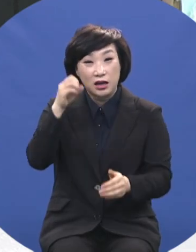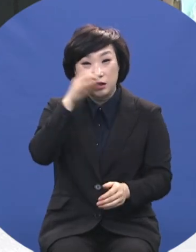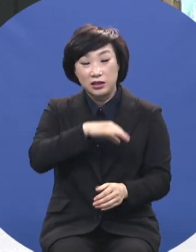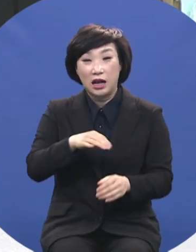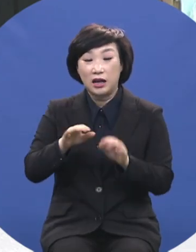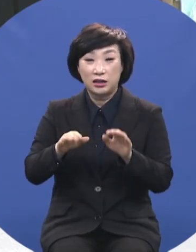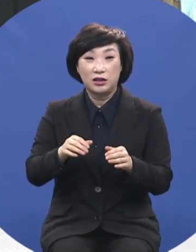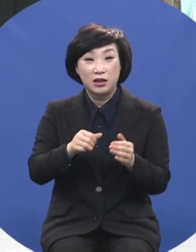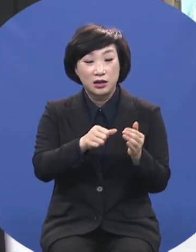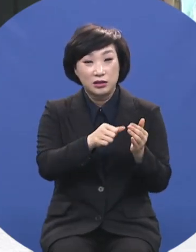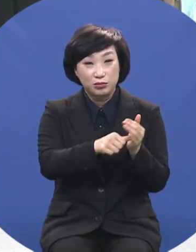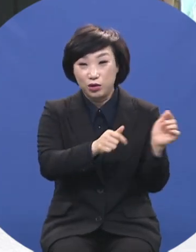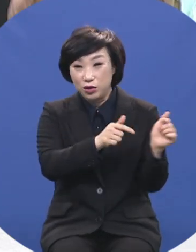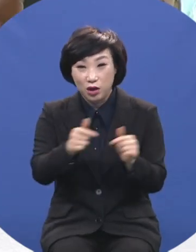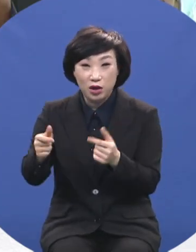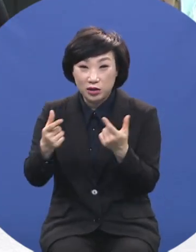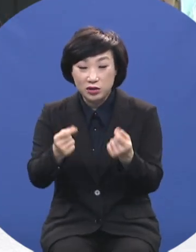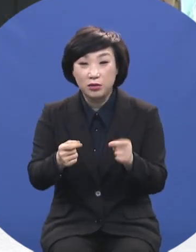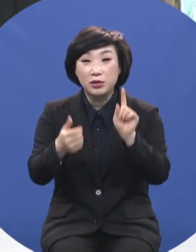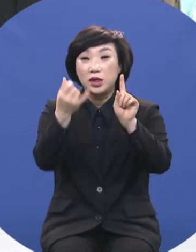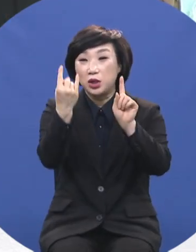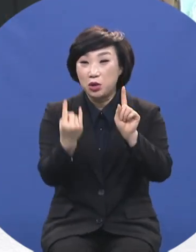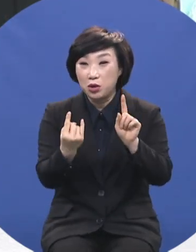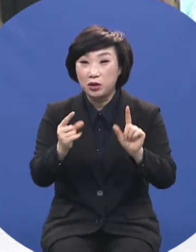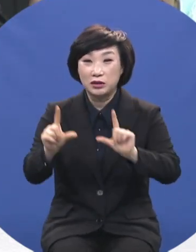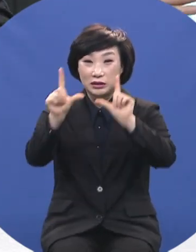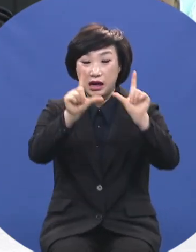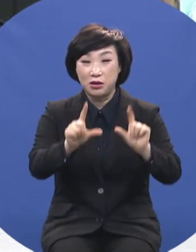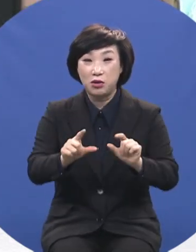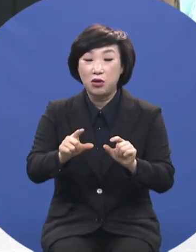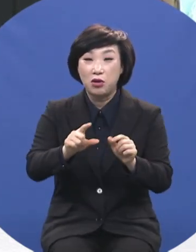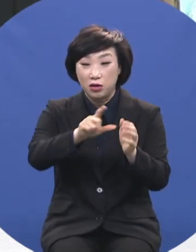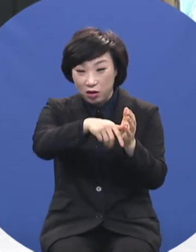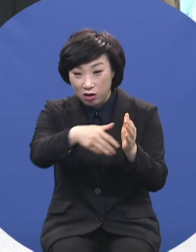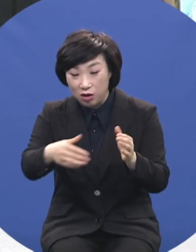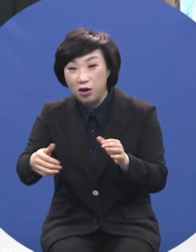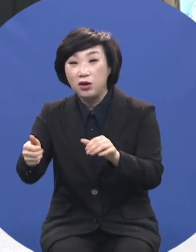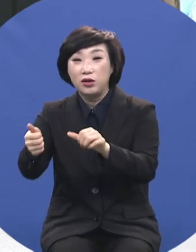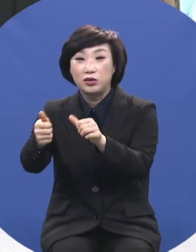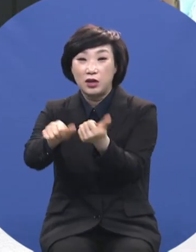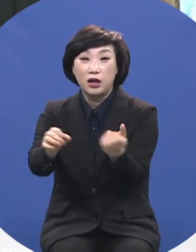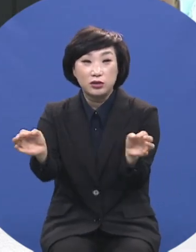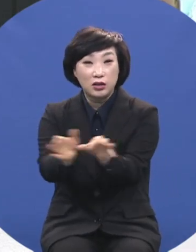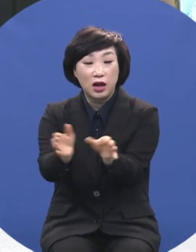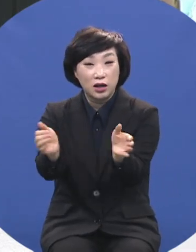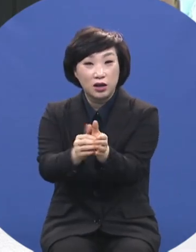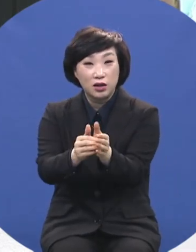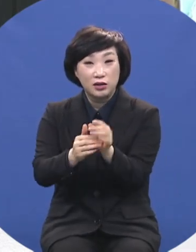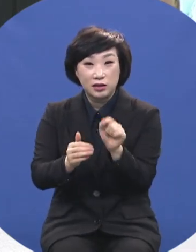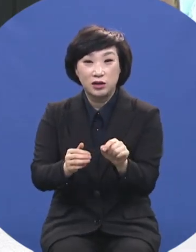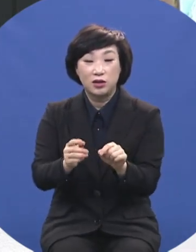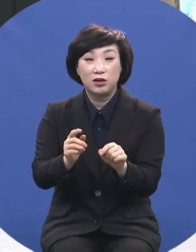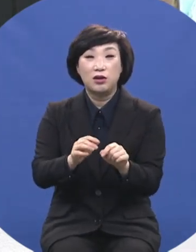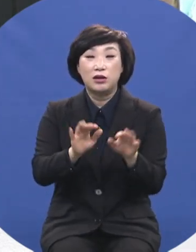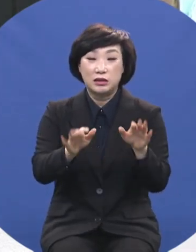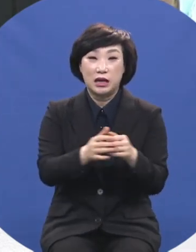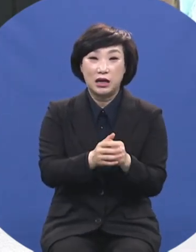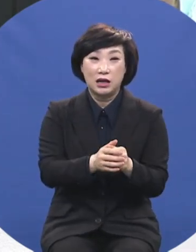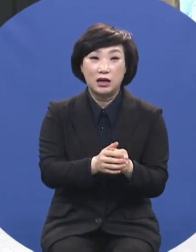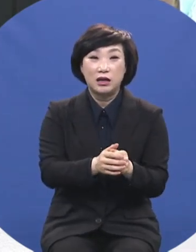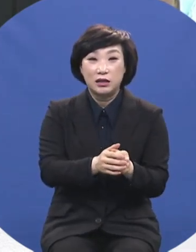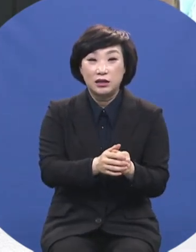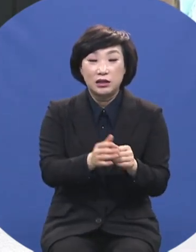단 피조물처럼 단회적으로 살다 사라져 없어지는, 다시 말해 유가